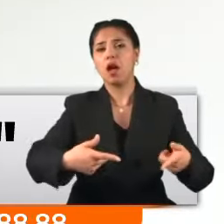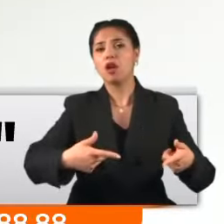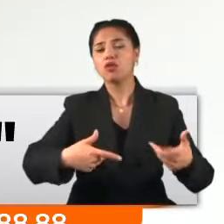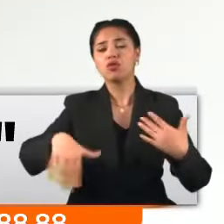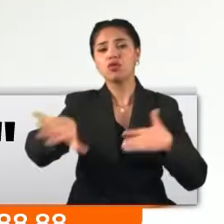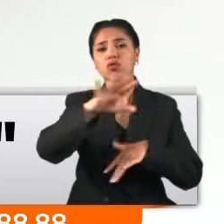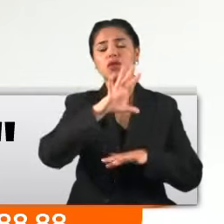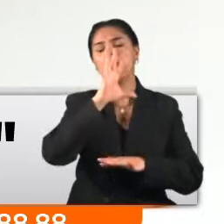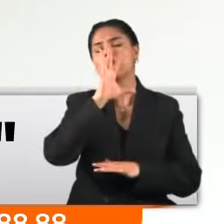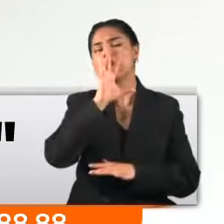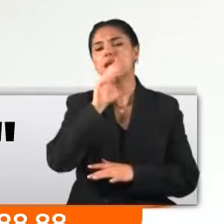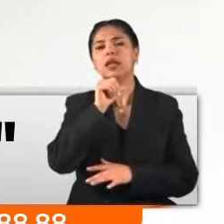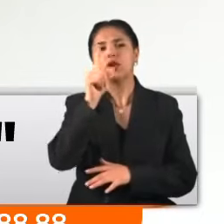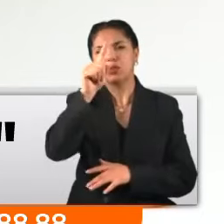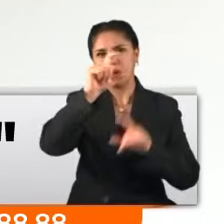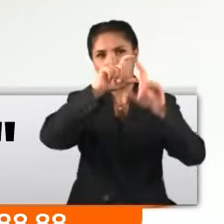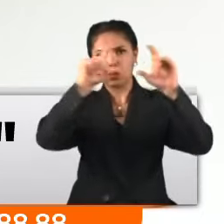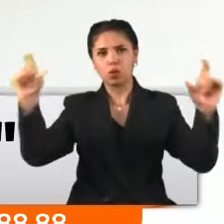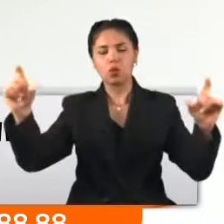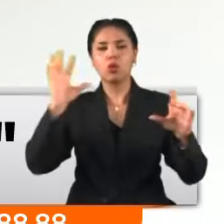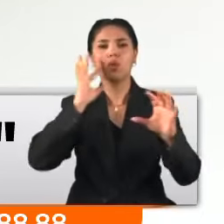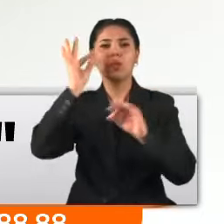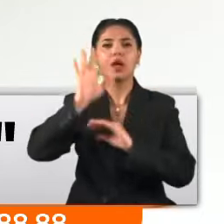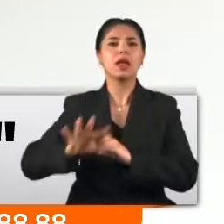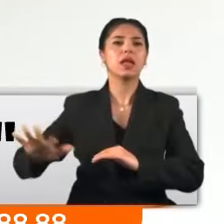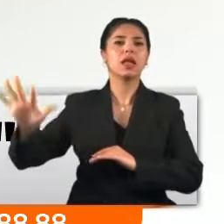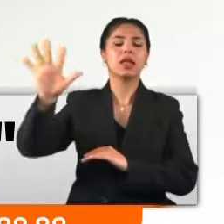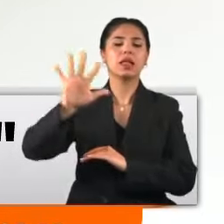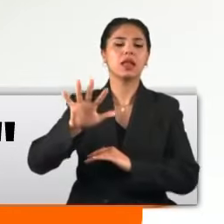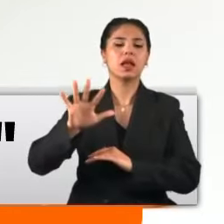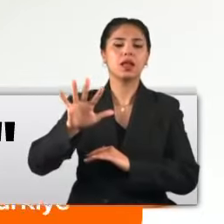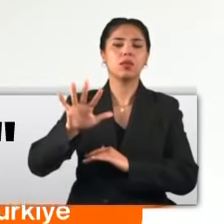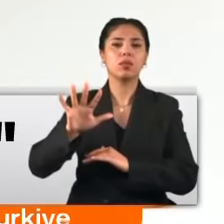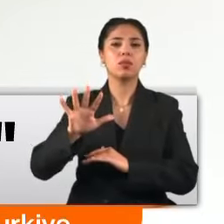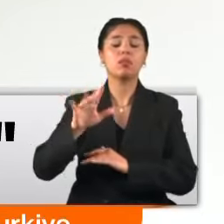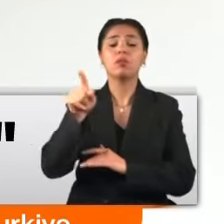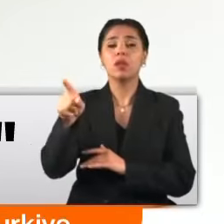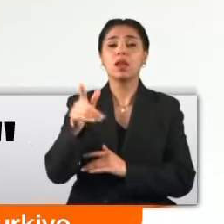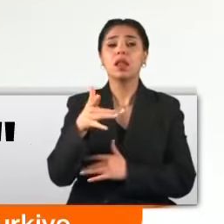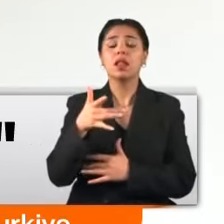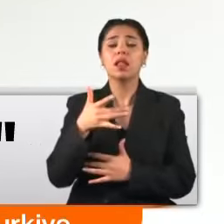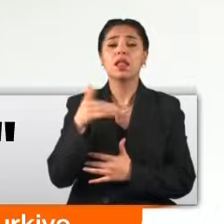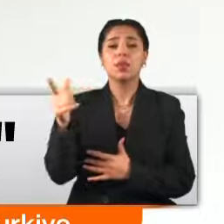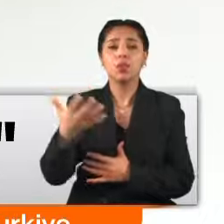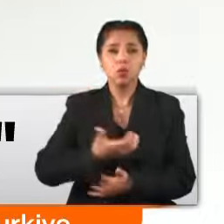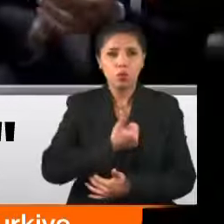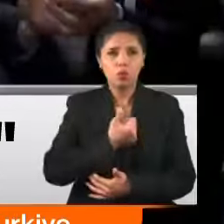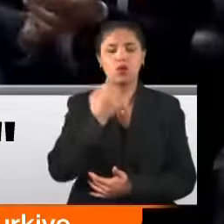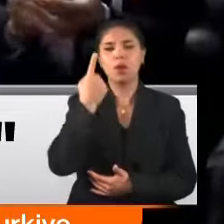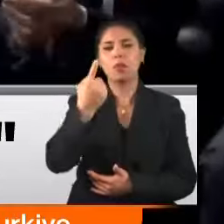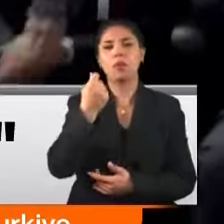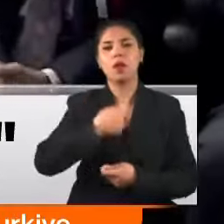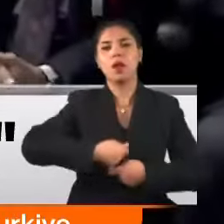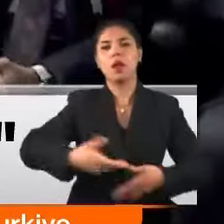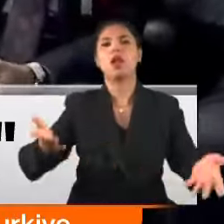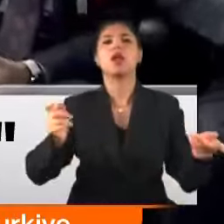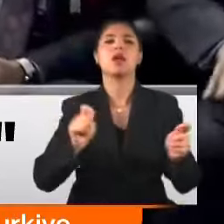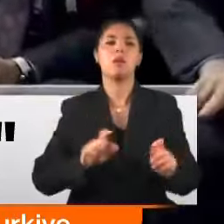kurum insanımızın yüreğini sızlatacak bir savurganlık içinde olamaz.